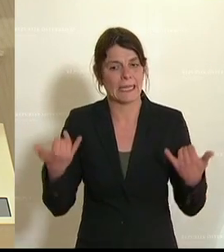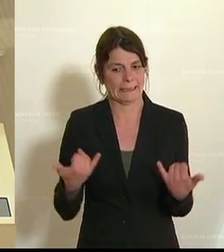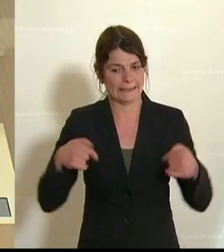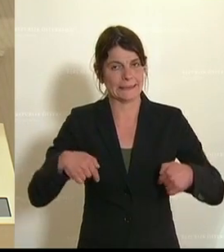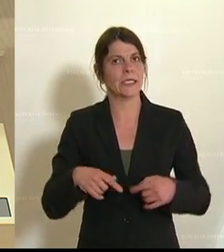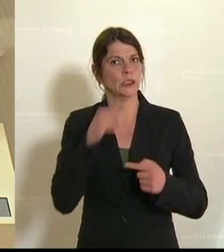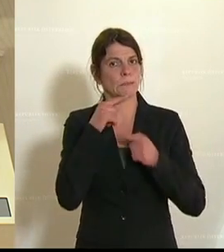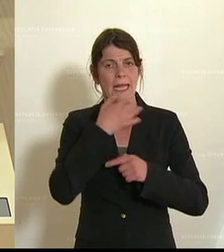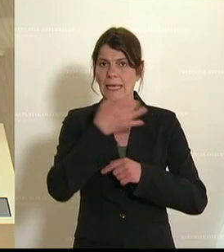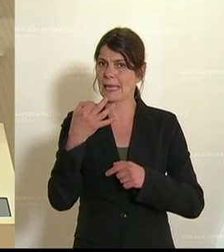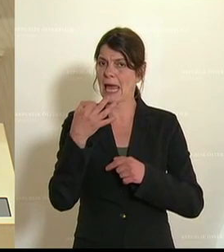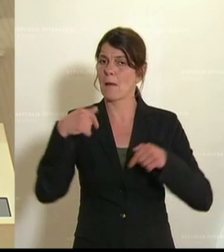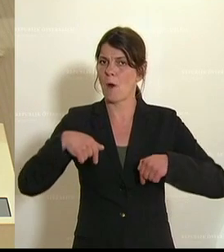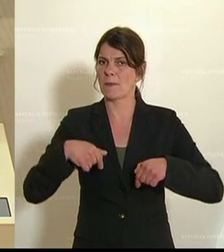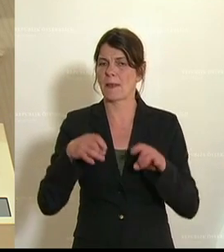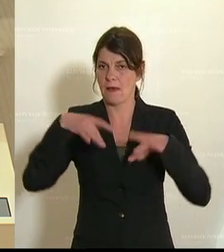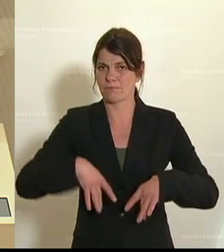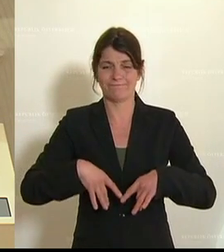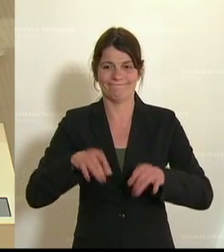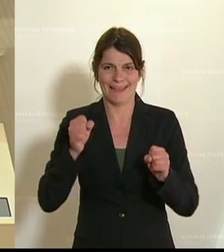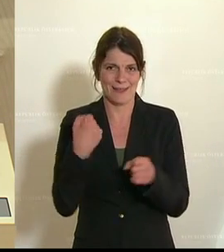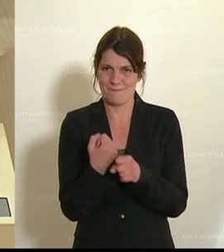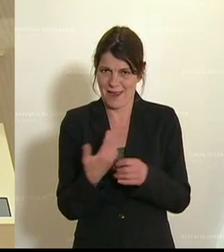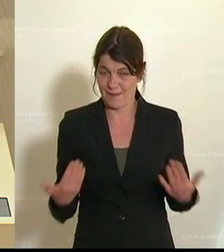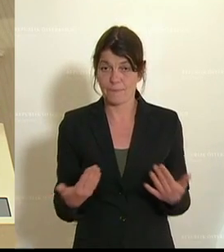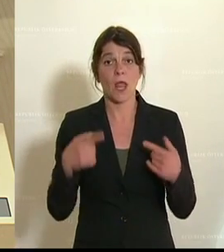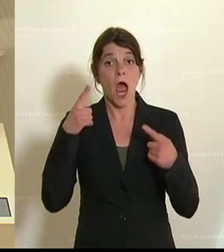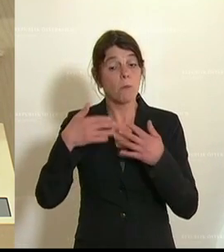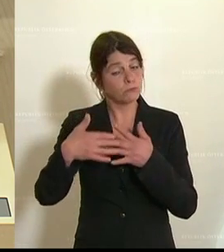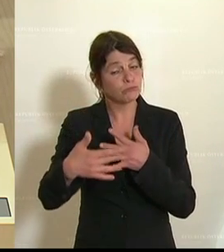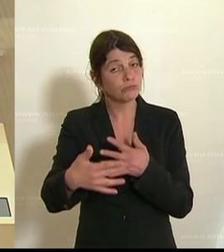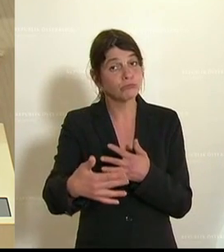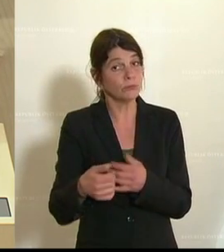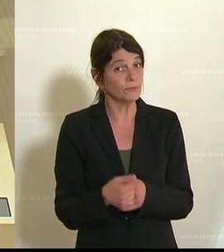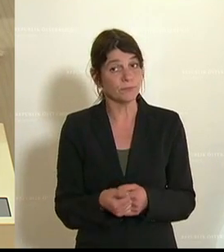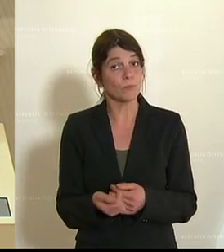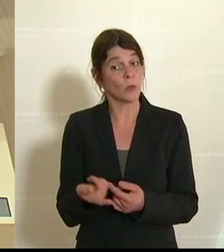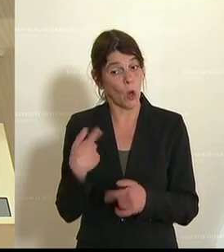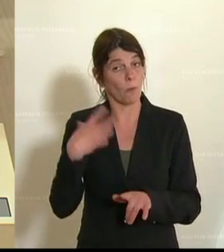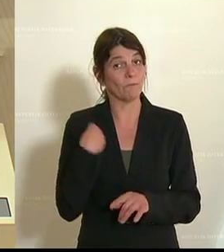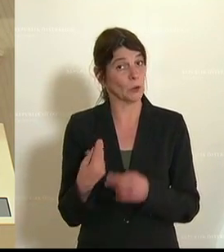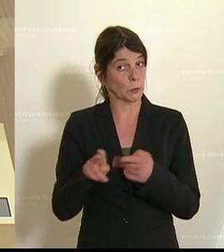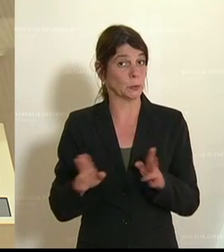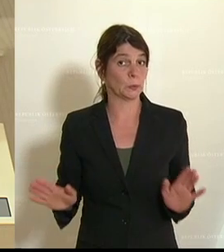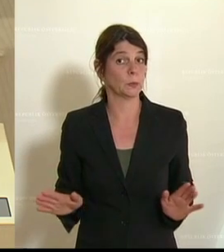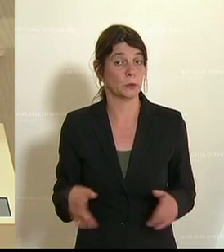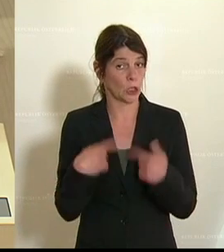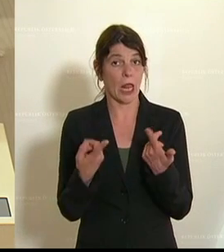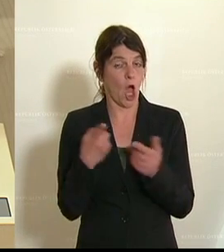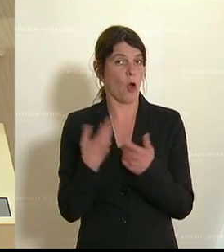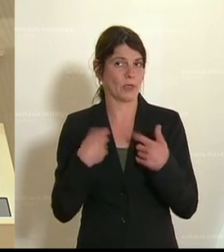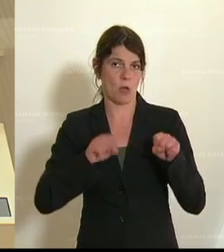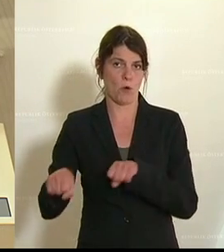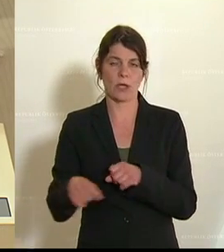diese Sprechtage momentan nicht durchführbar, aber in absehbarer Zeit sind diese auch wieder